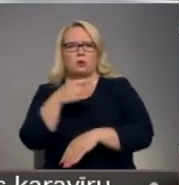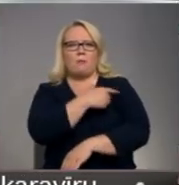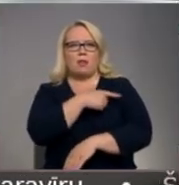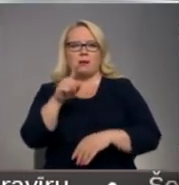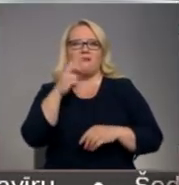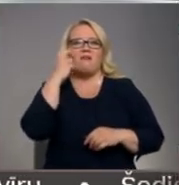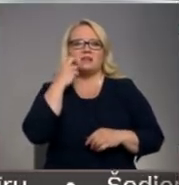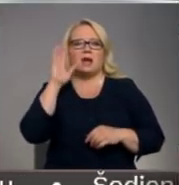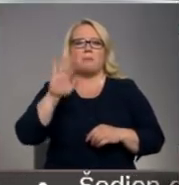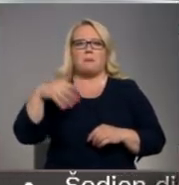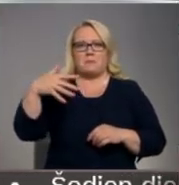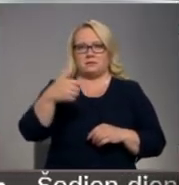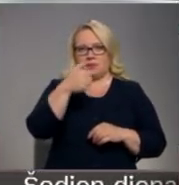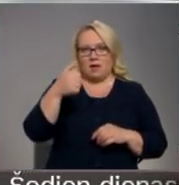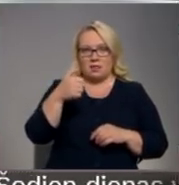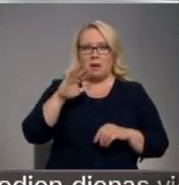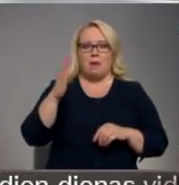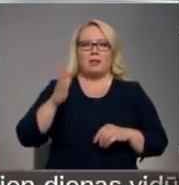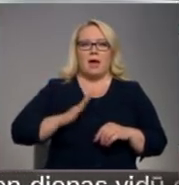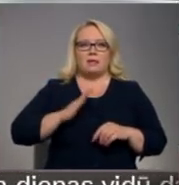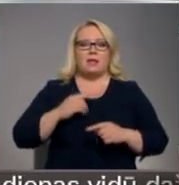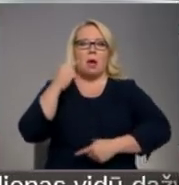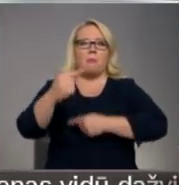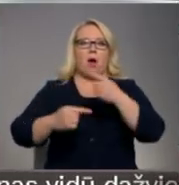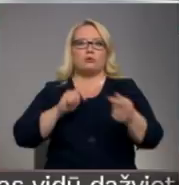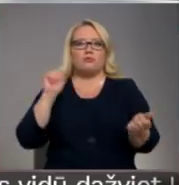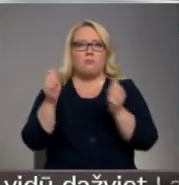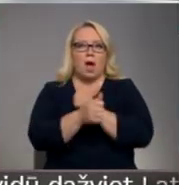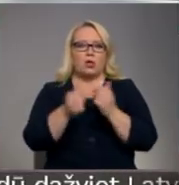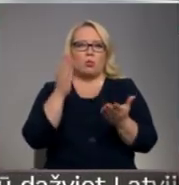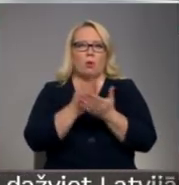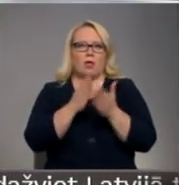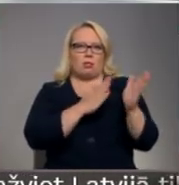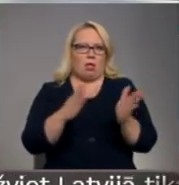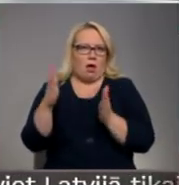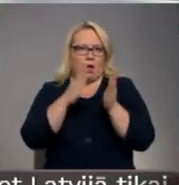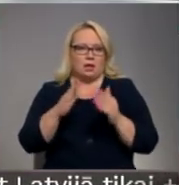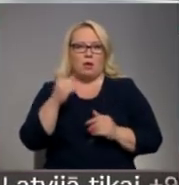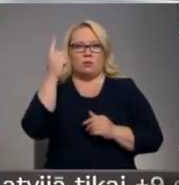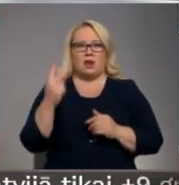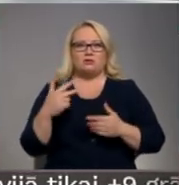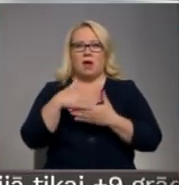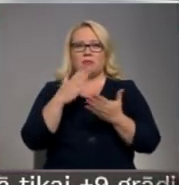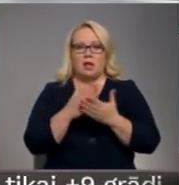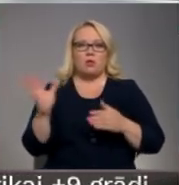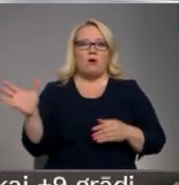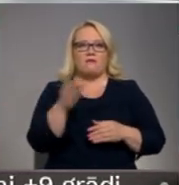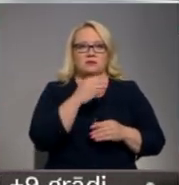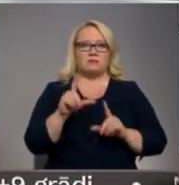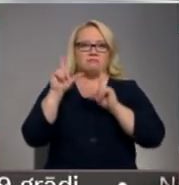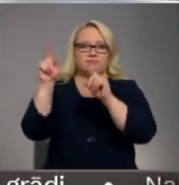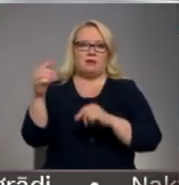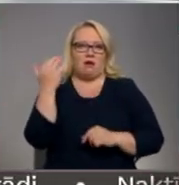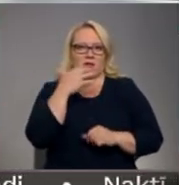par 50 gadiem, taču gaidītā paaudžu maiņa notiek lēni, jo vairāk nekā trešā daļa no visiem rezidentiem dodas strādāt